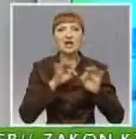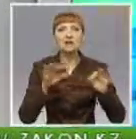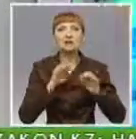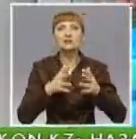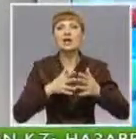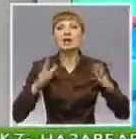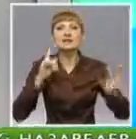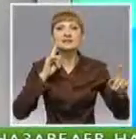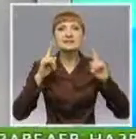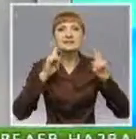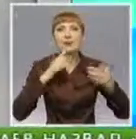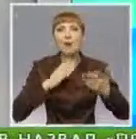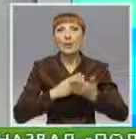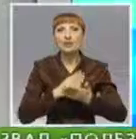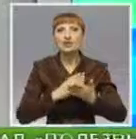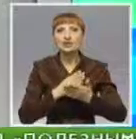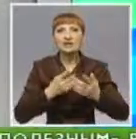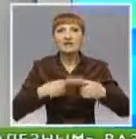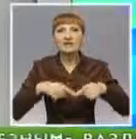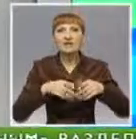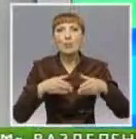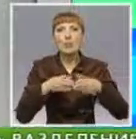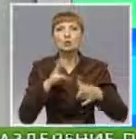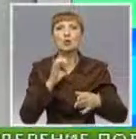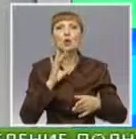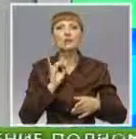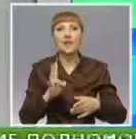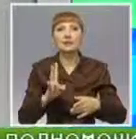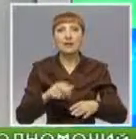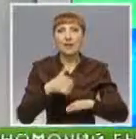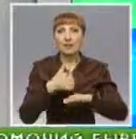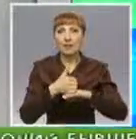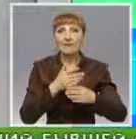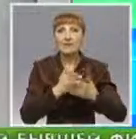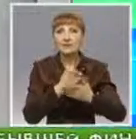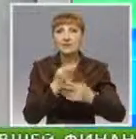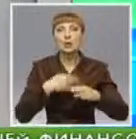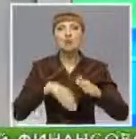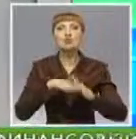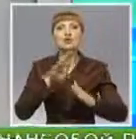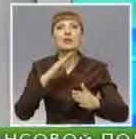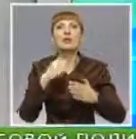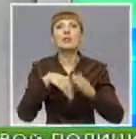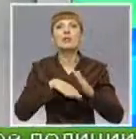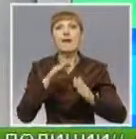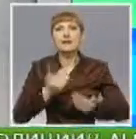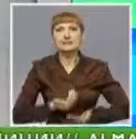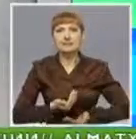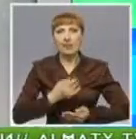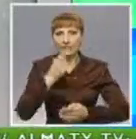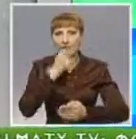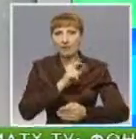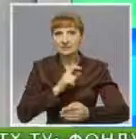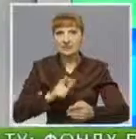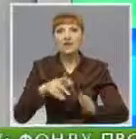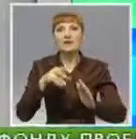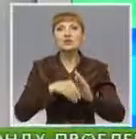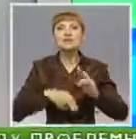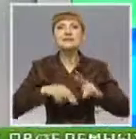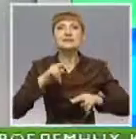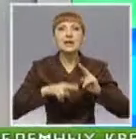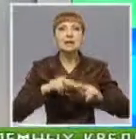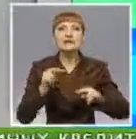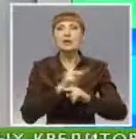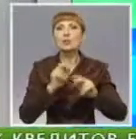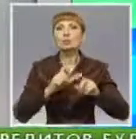озвучил на расширенном заседании политического совета партии «Нур-Отан». Основной ориентир программы – улучшение благосостояния казахстанцев. В